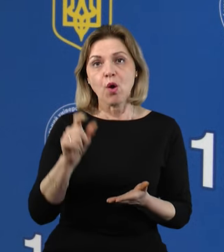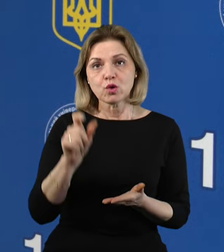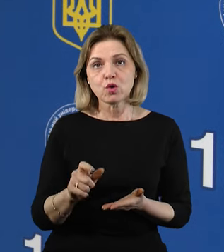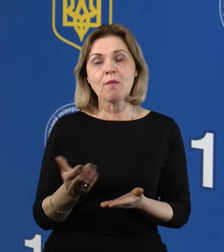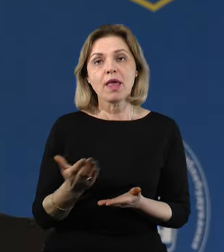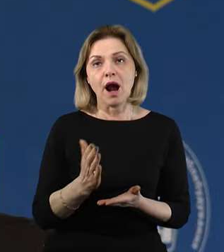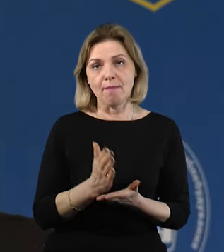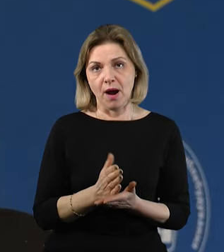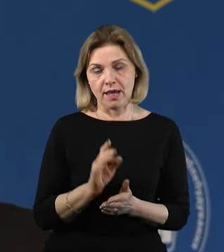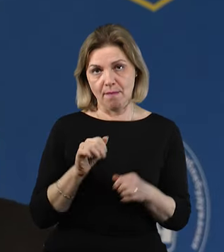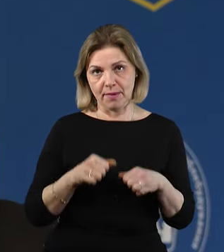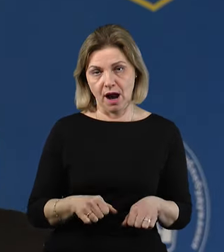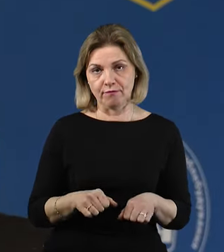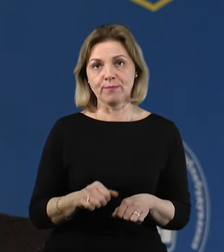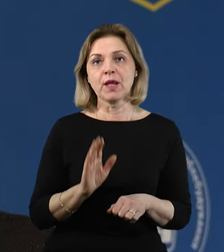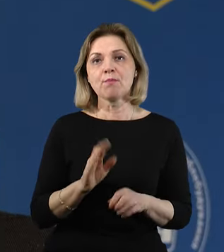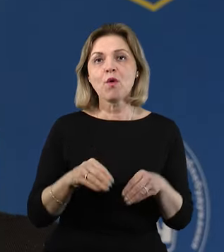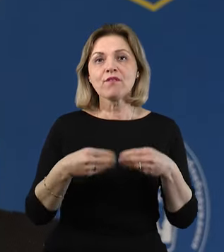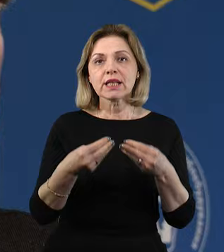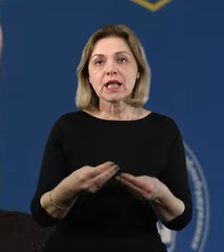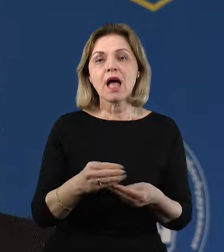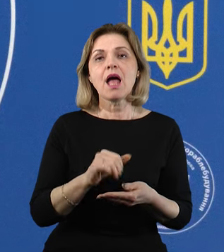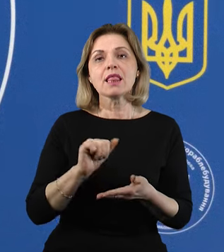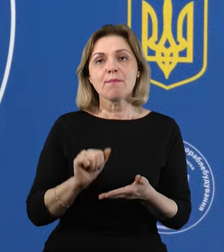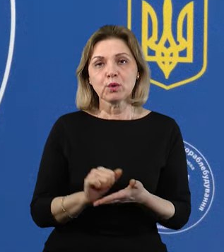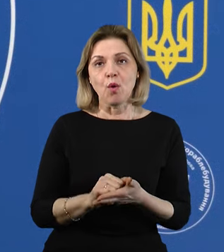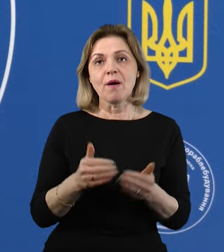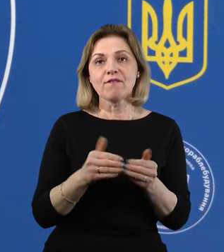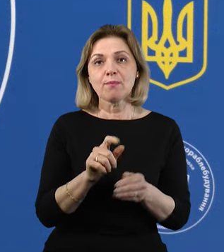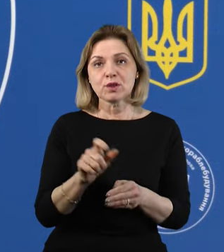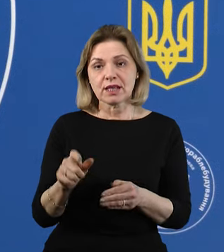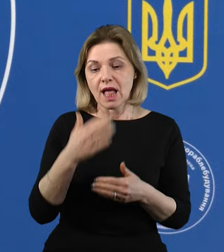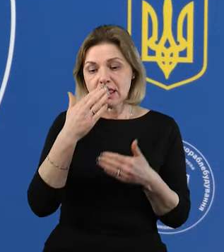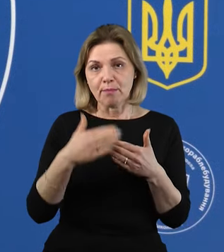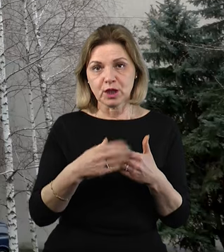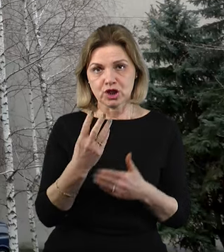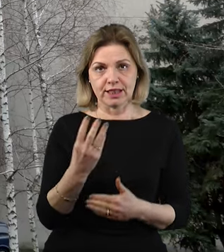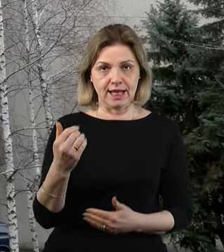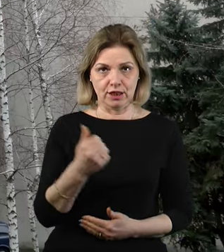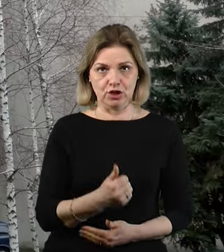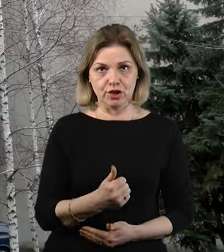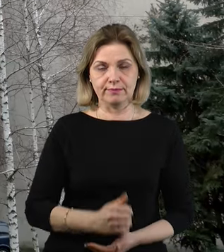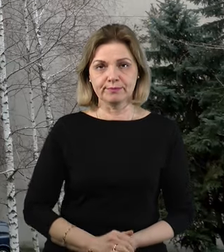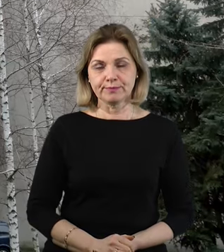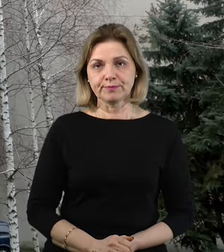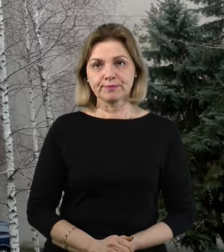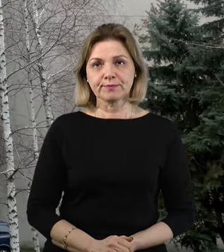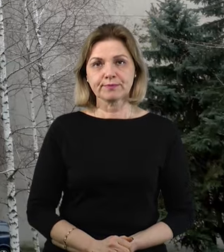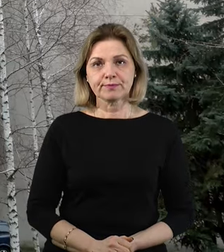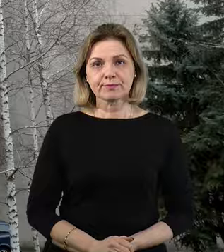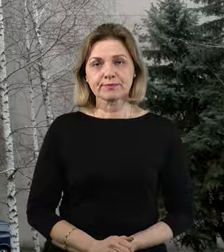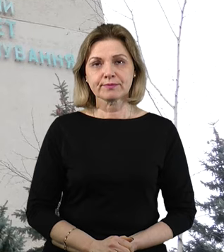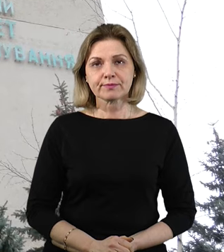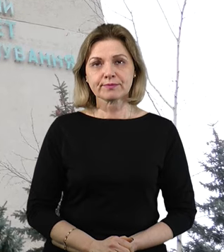мати на це право. Каже, попередньо планують видати дипломи випускникам вже в найближчі 3 тижні. Назарій Рубаняк, Юрій Руденко,